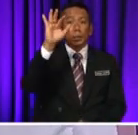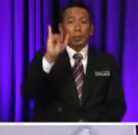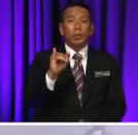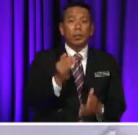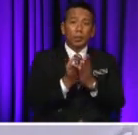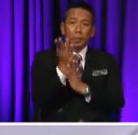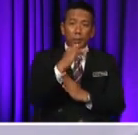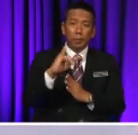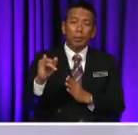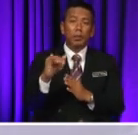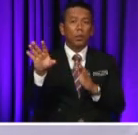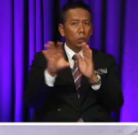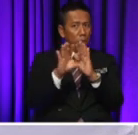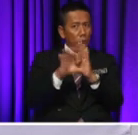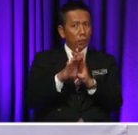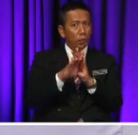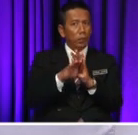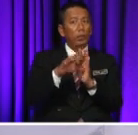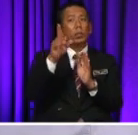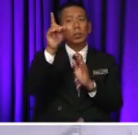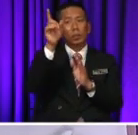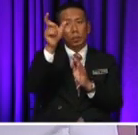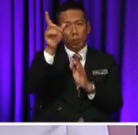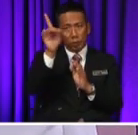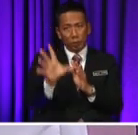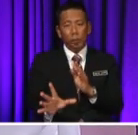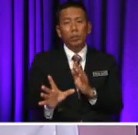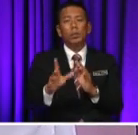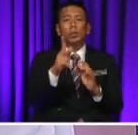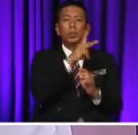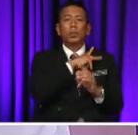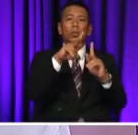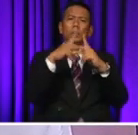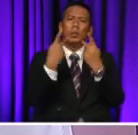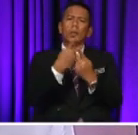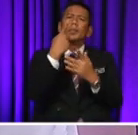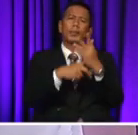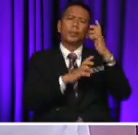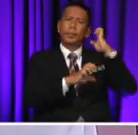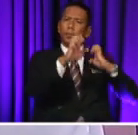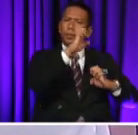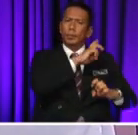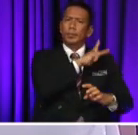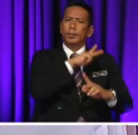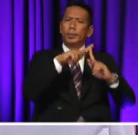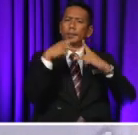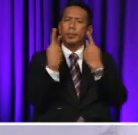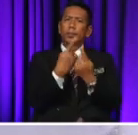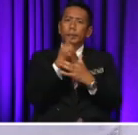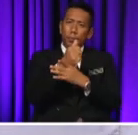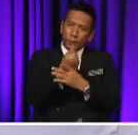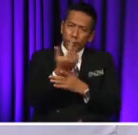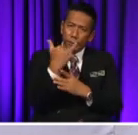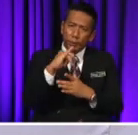kita ambil contoh seorang ketua keluarga seorang ketua keluarga diantaranya